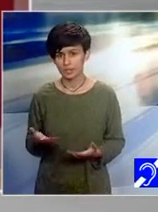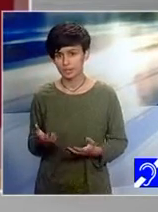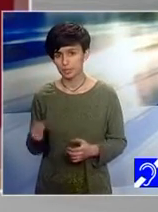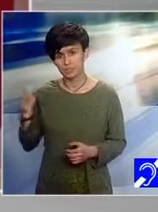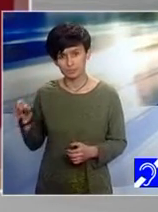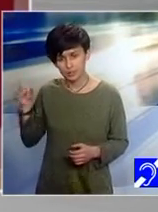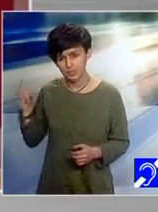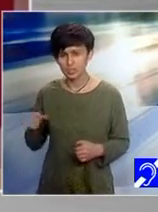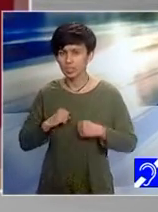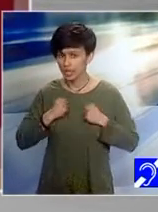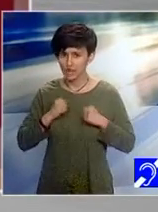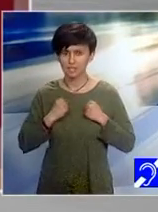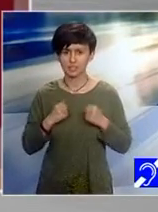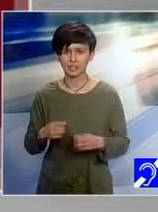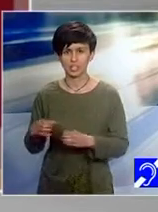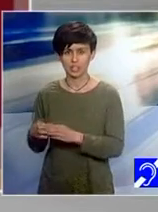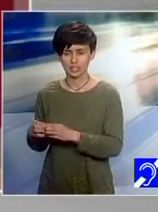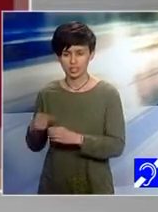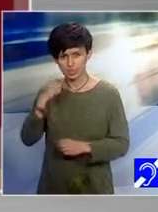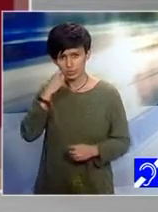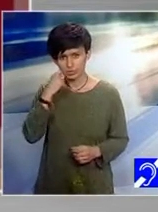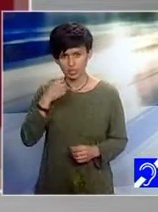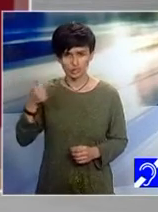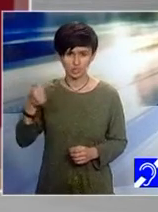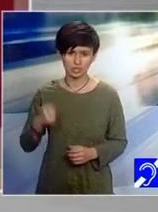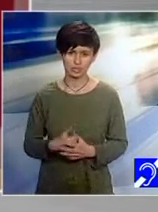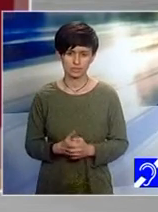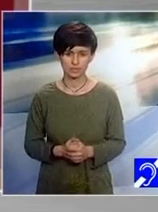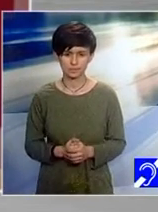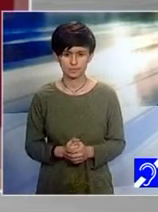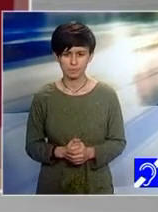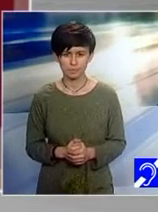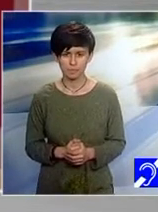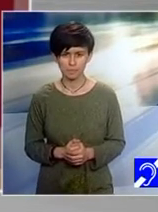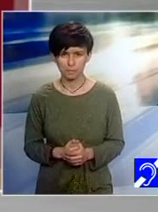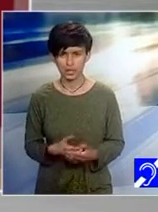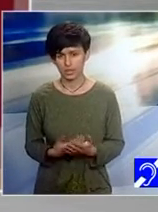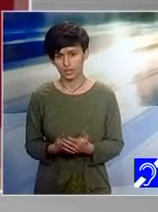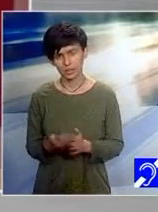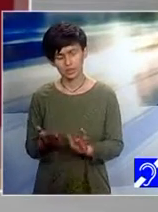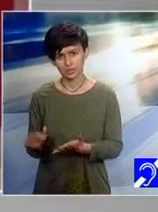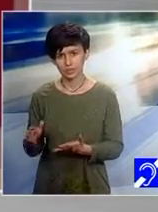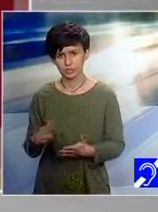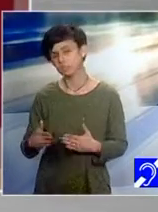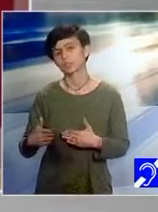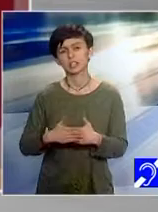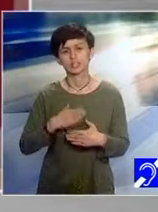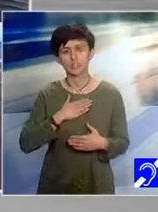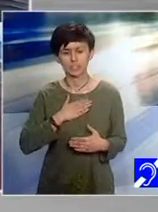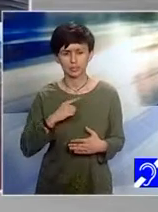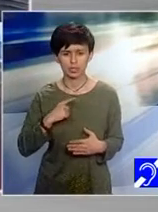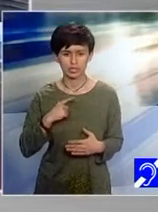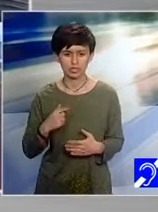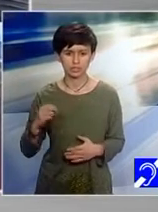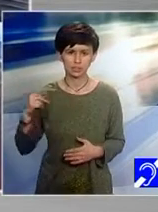activi în cadrul filialei Cluj a Uniunii Armenilor din România. Pentru început, alături de mine în studio se află